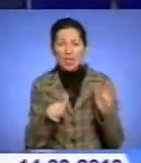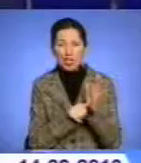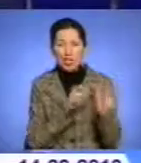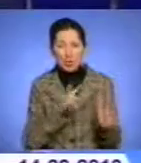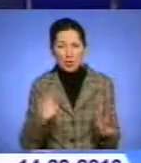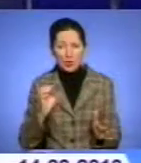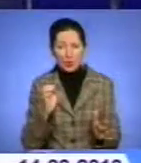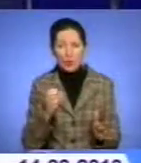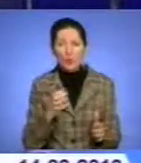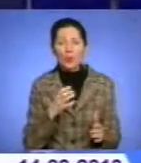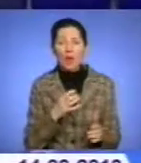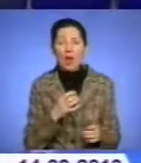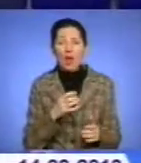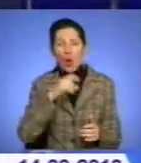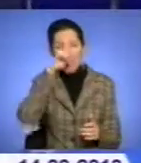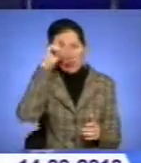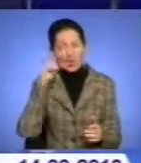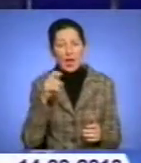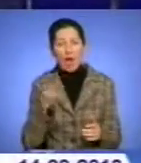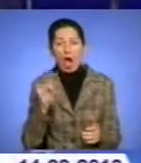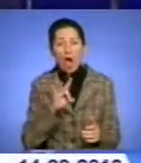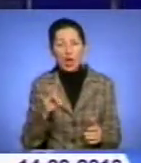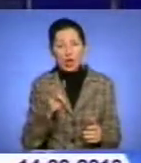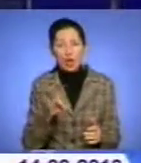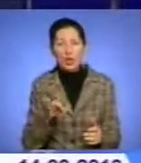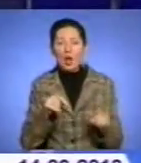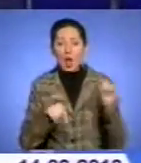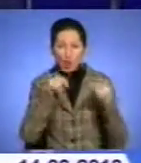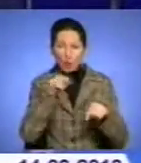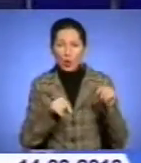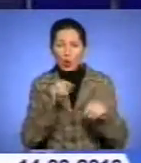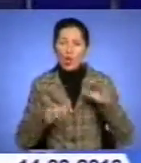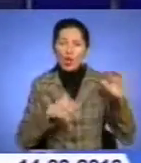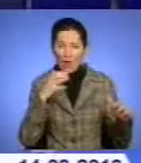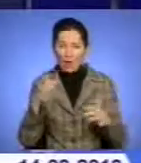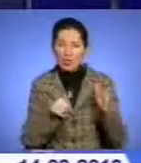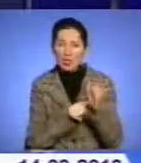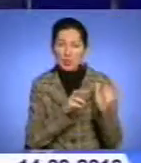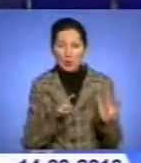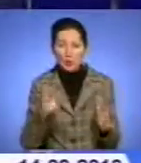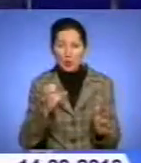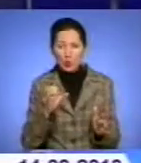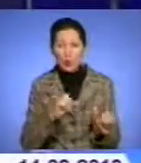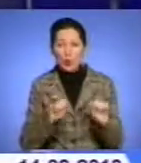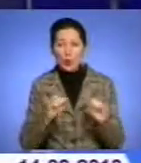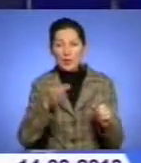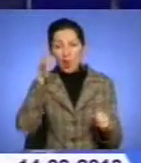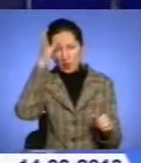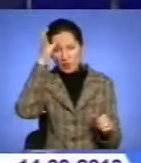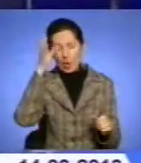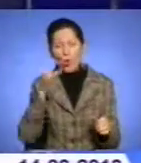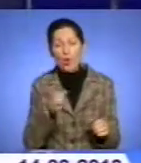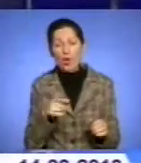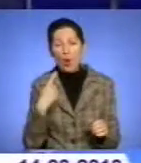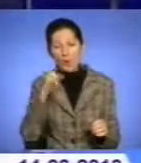У південних районах падає дощ, вітер теж 6 метрів за секунду. А в управлінні освіти і науки обласної державної адміністрації